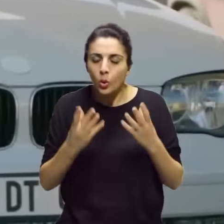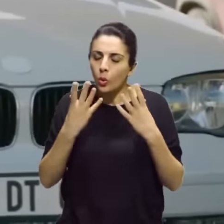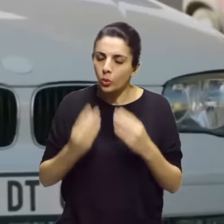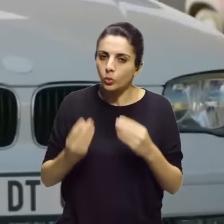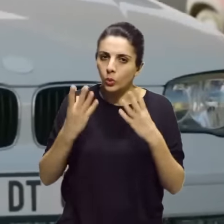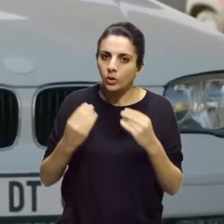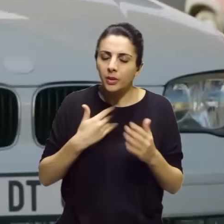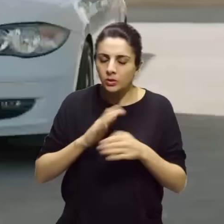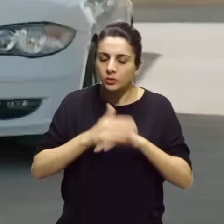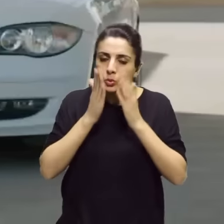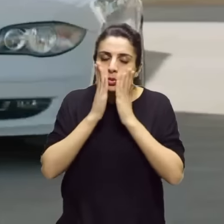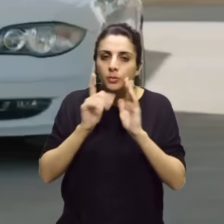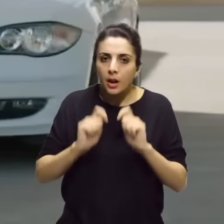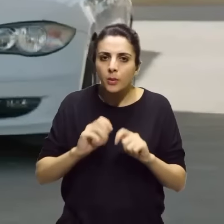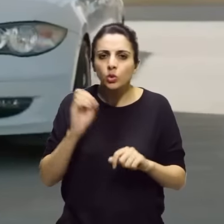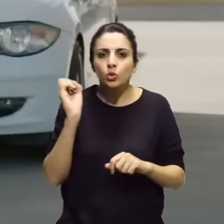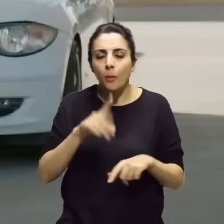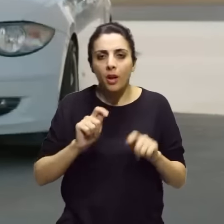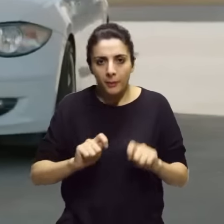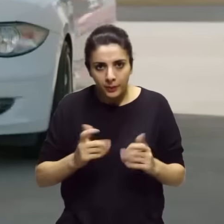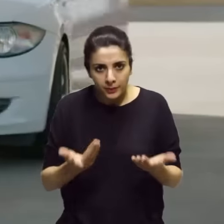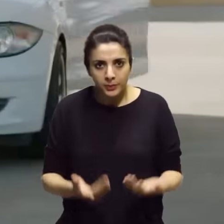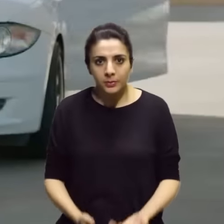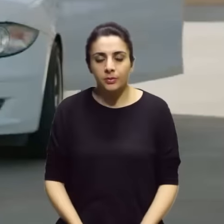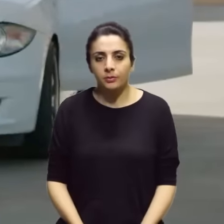Olur olur. Ben de bir yüzümü yıkayayım. Şu çöpleri de atalım.